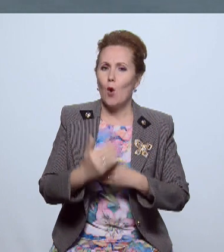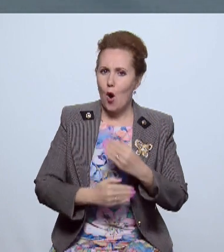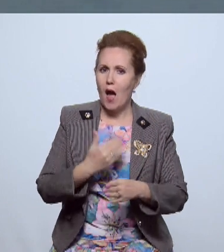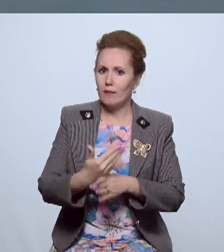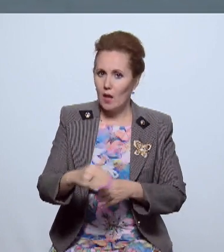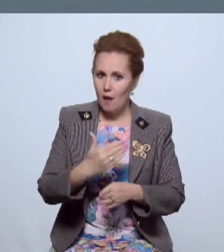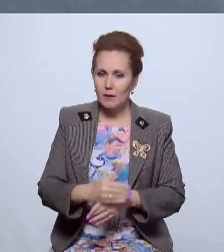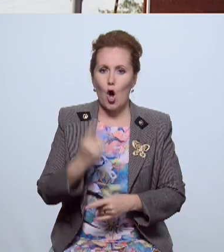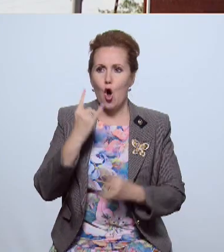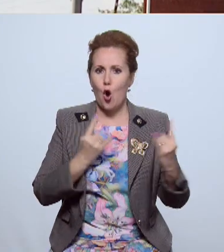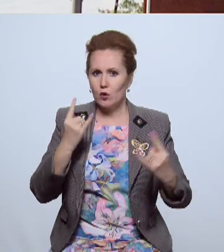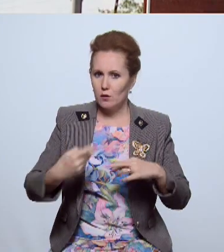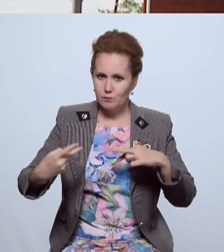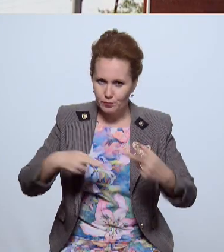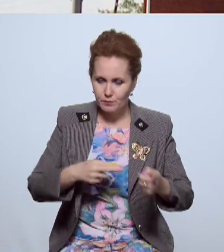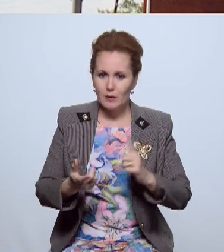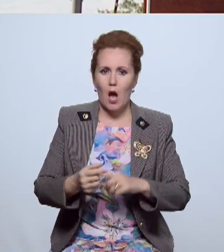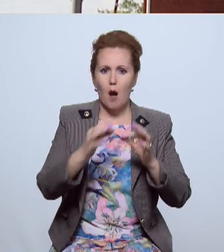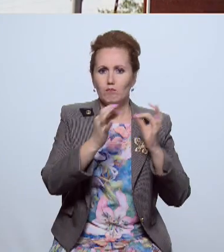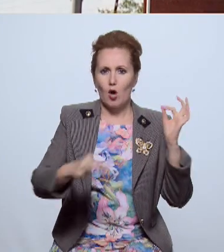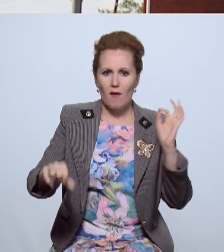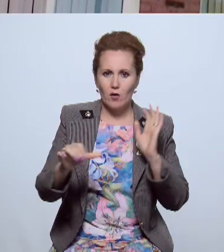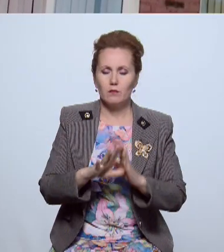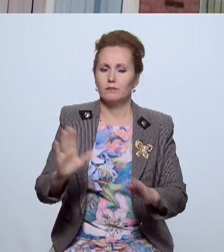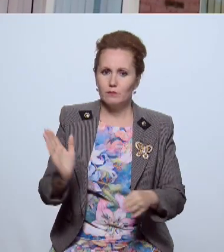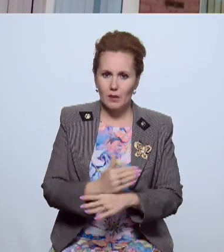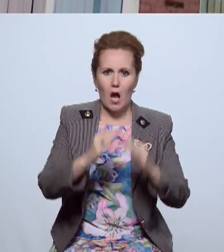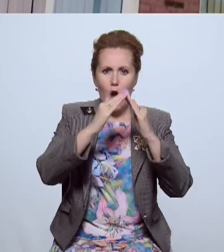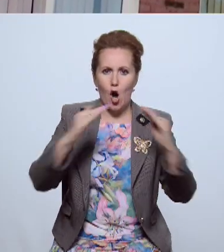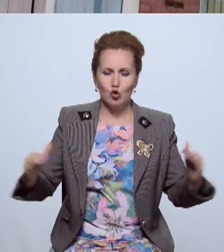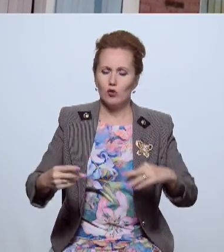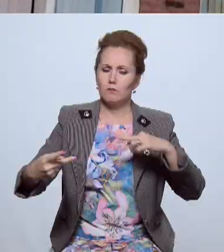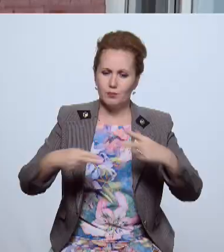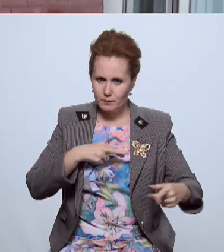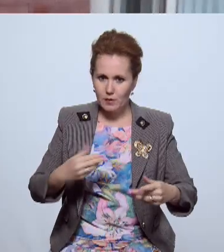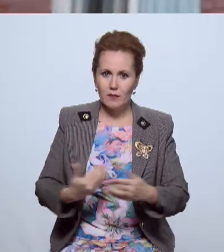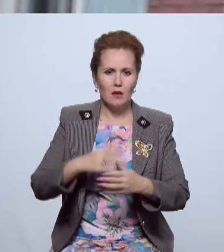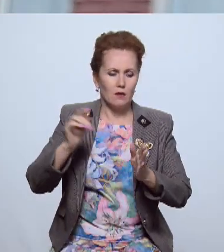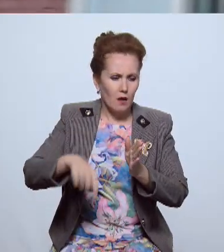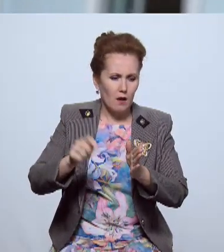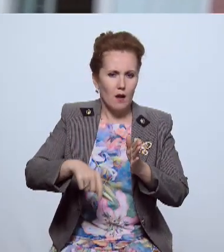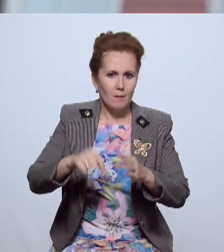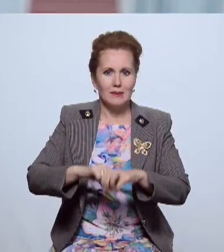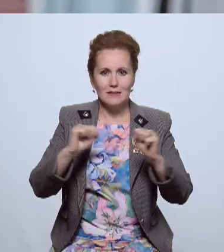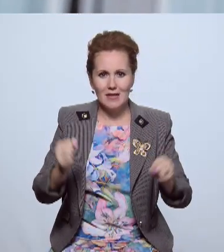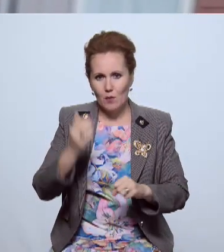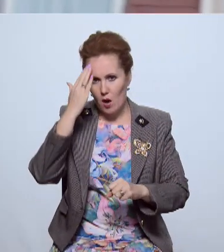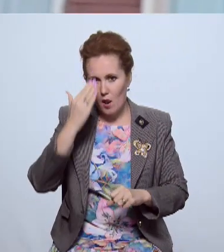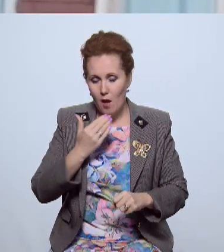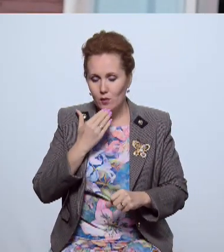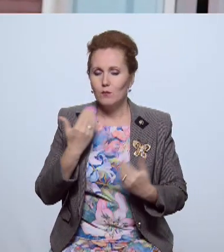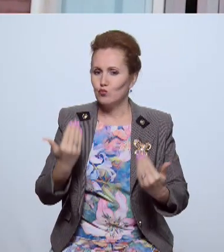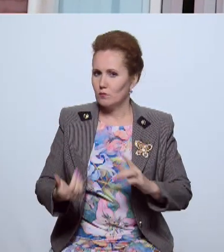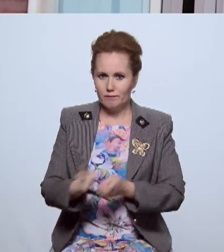окна, проводку, но сначала взялись за кровлю. Крыша протекала и зимой, и летом. Здание признали аварийным, а условия для работы